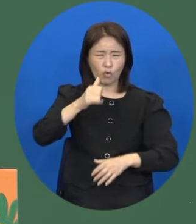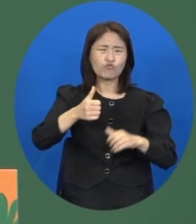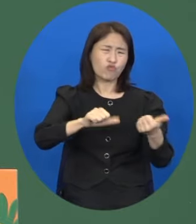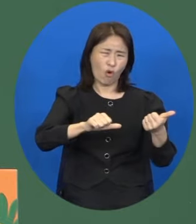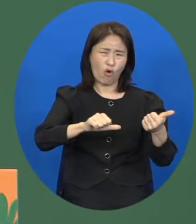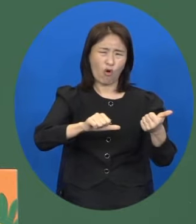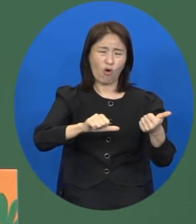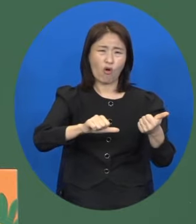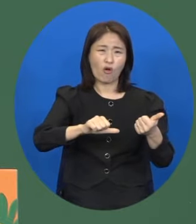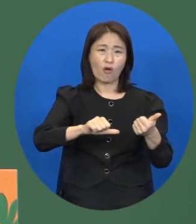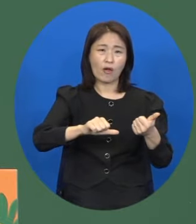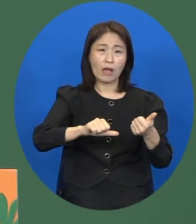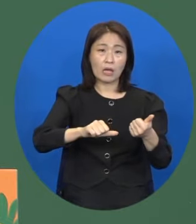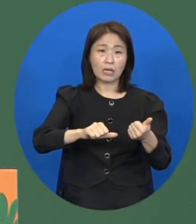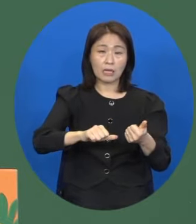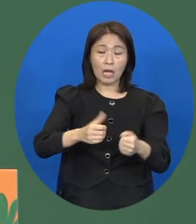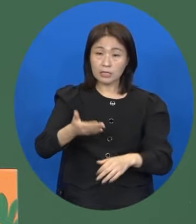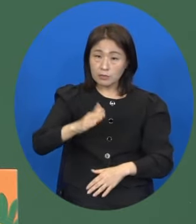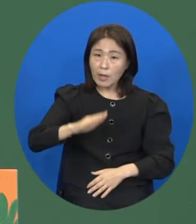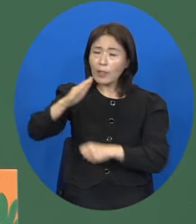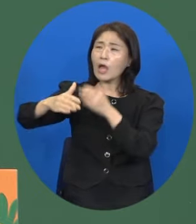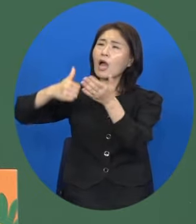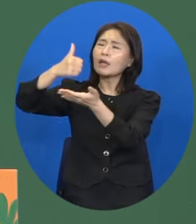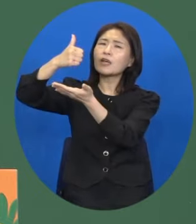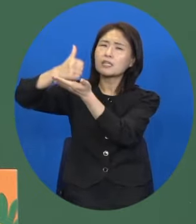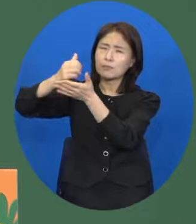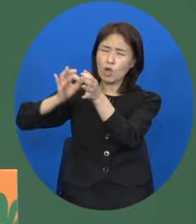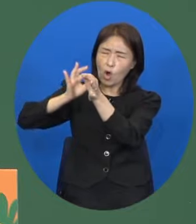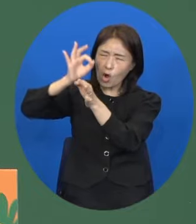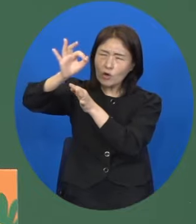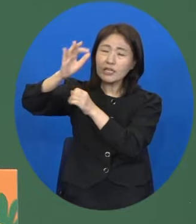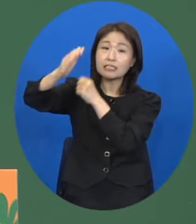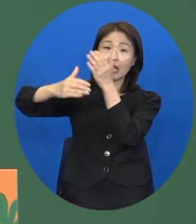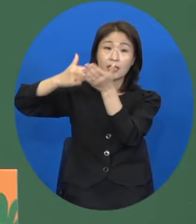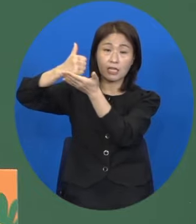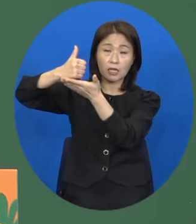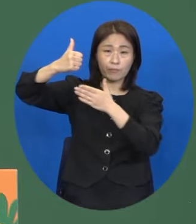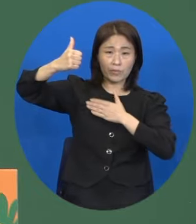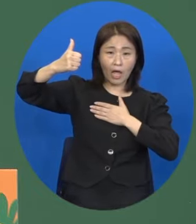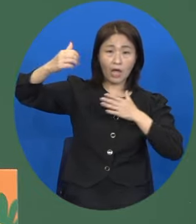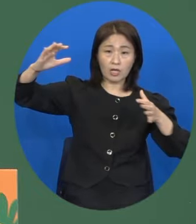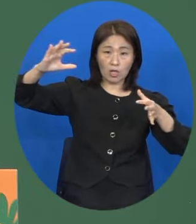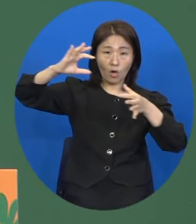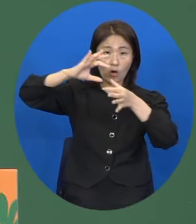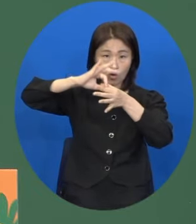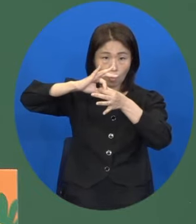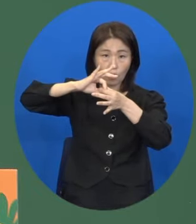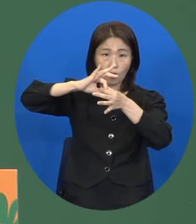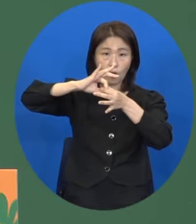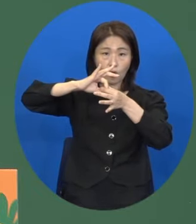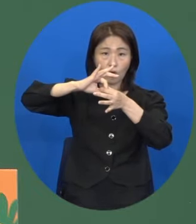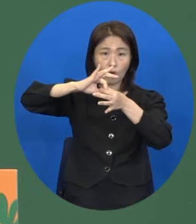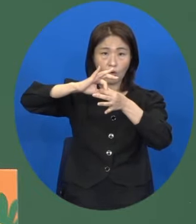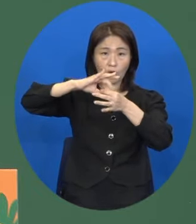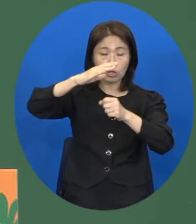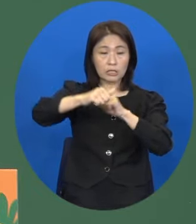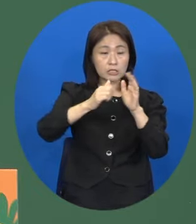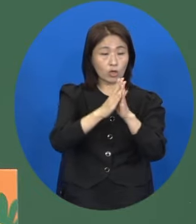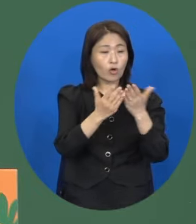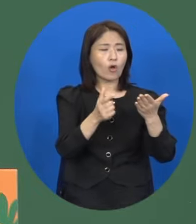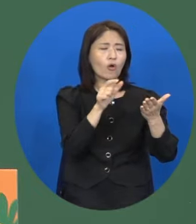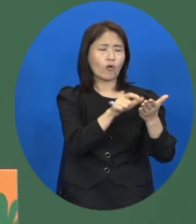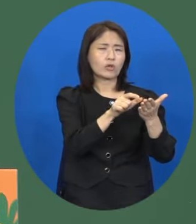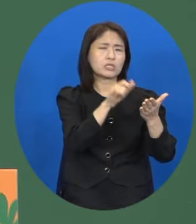창조주이시며 무한한 하나님이 유한한 우리와 함께 연결되어 살아갈 수 있다라고 성경은